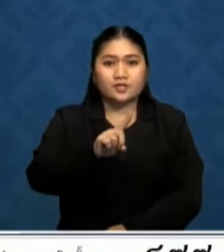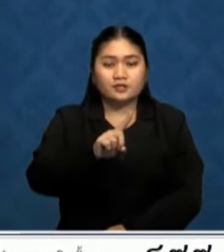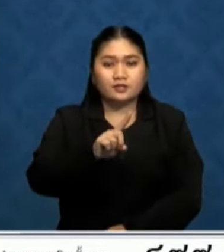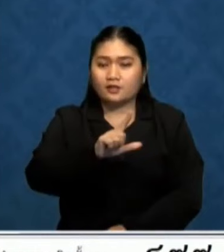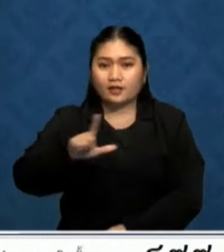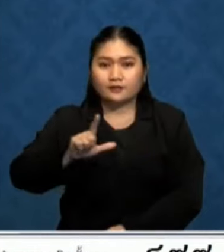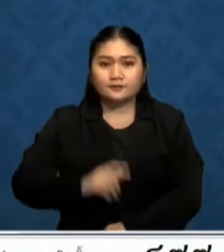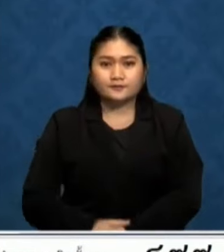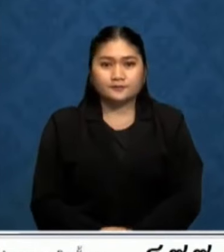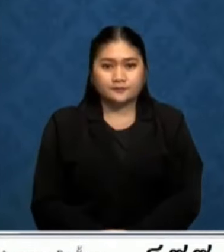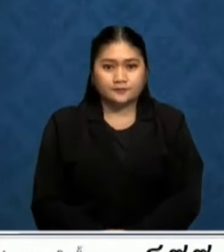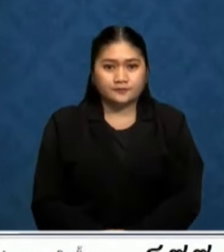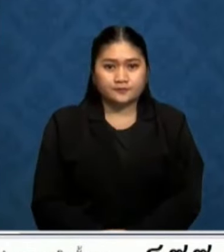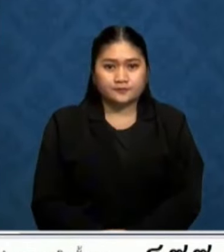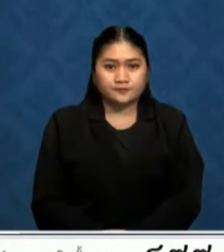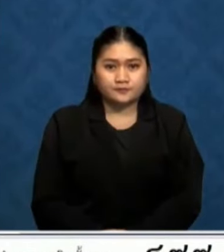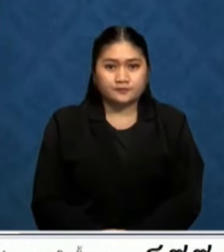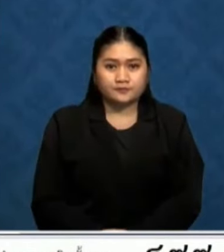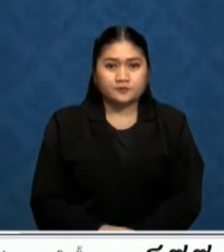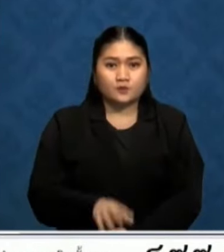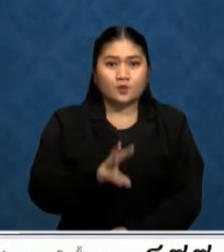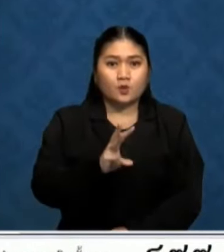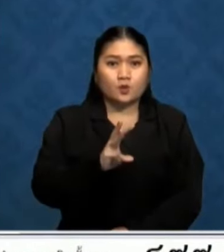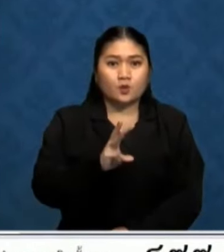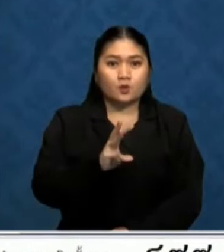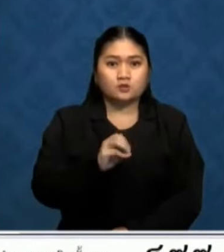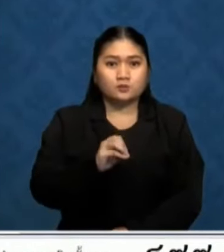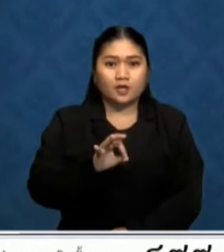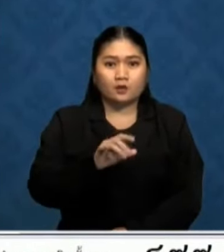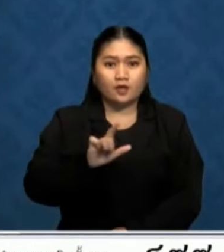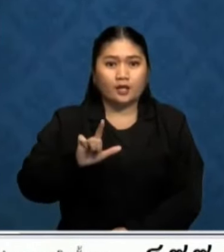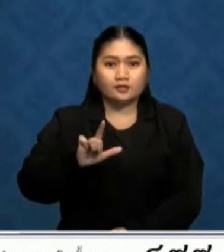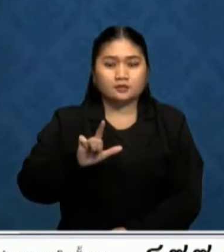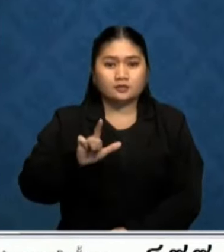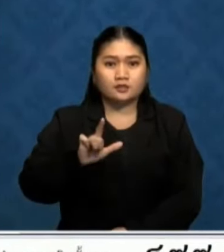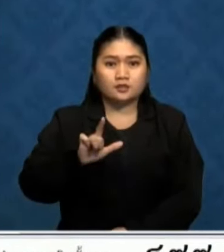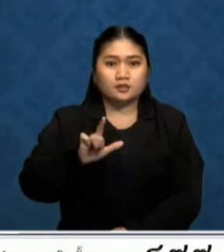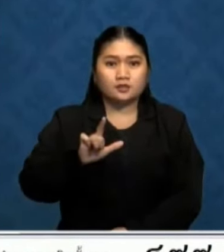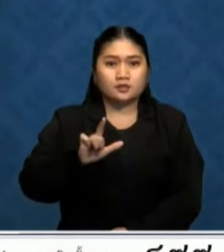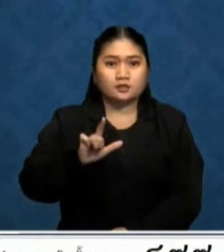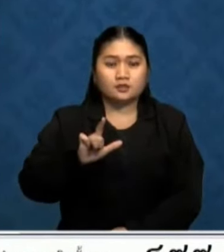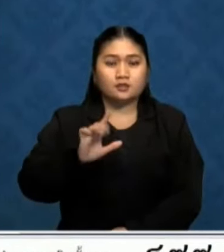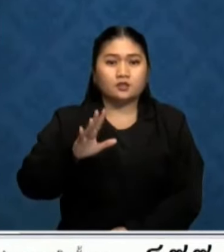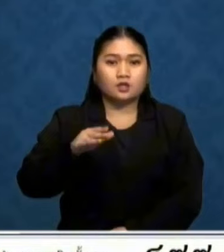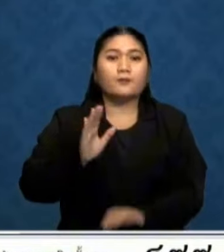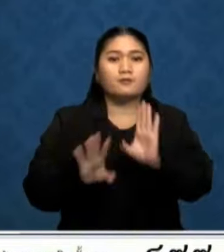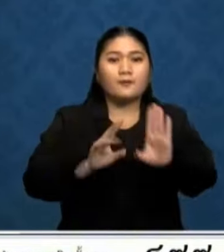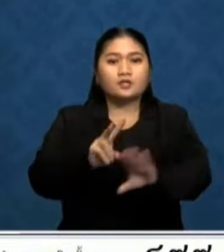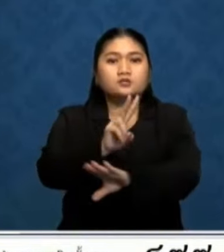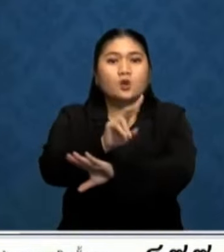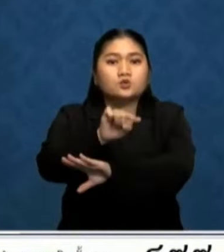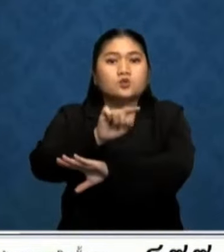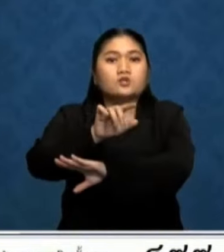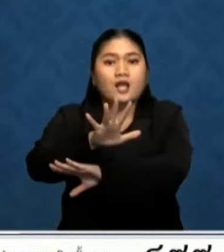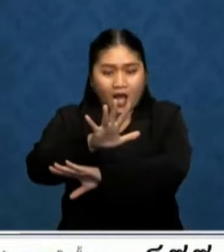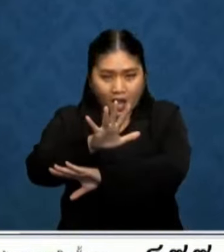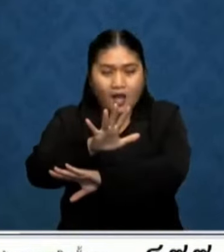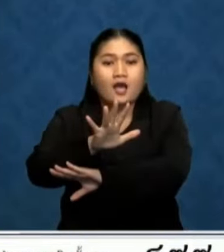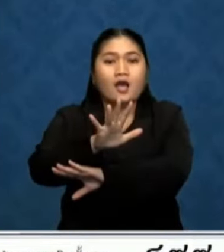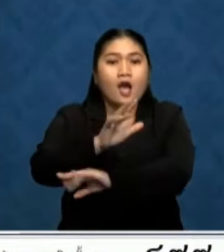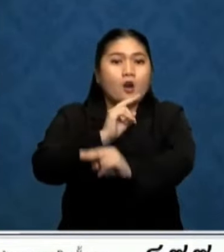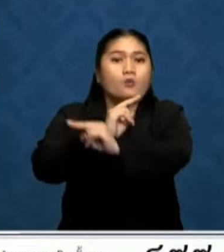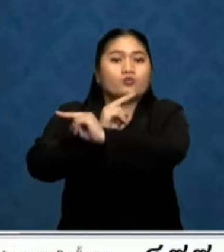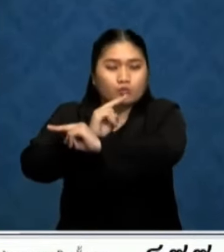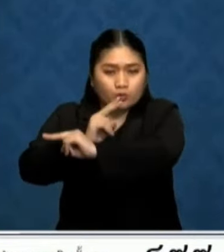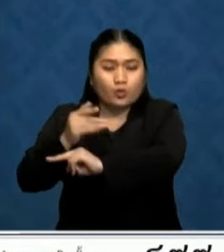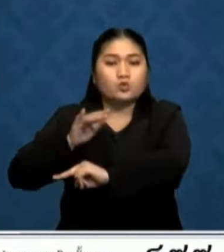69 ล้านดอลลาร์หรอคิดเป็น 2.5 เท่าของนี่ต่างประเทศระยะสั้น